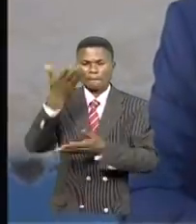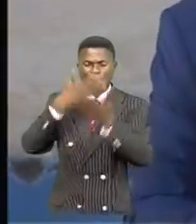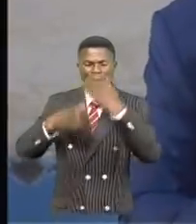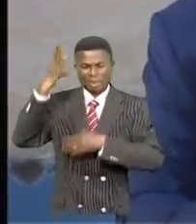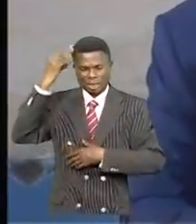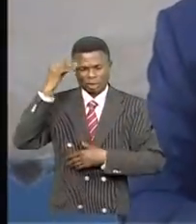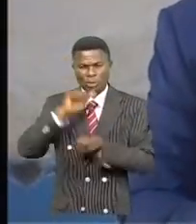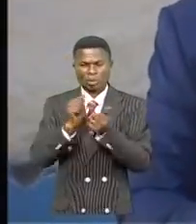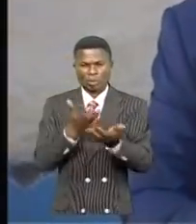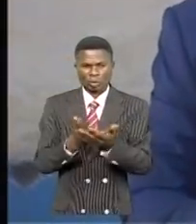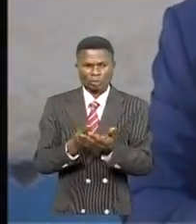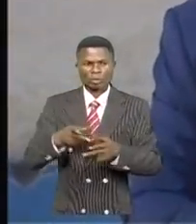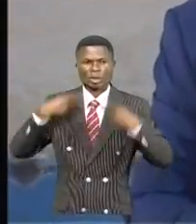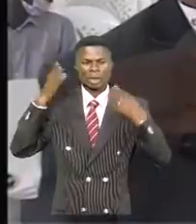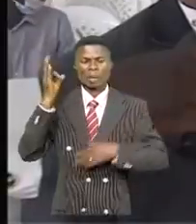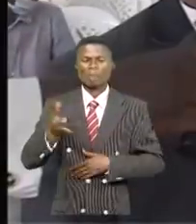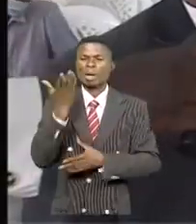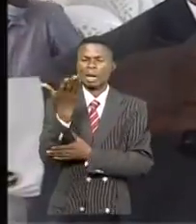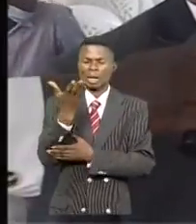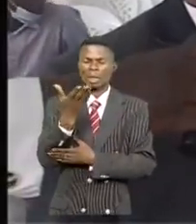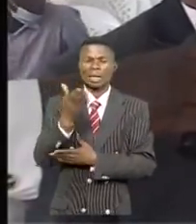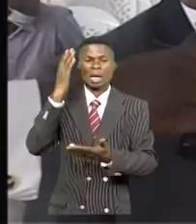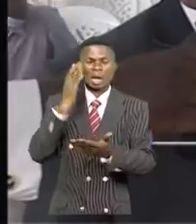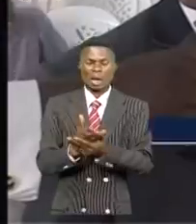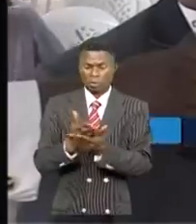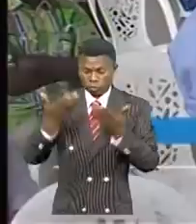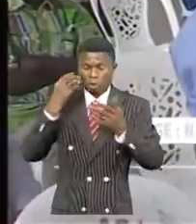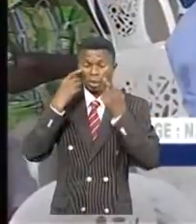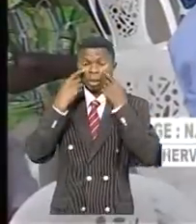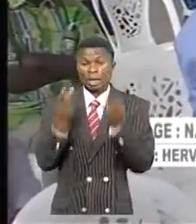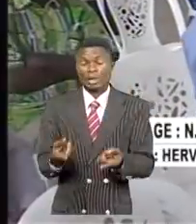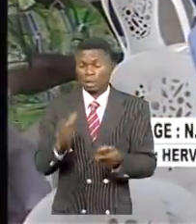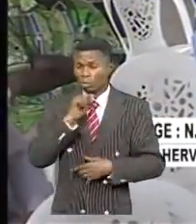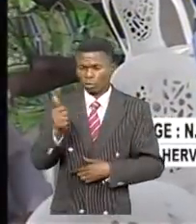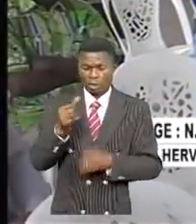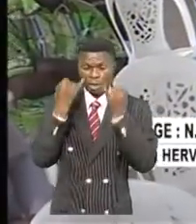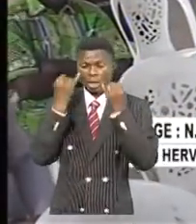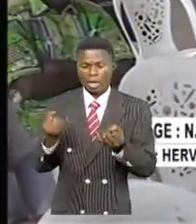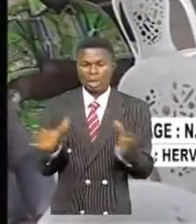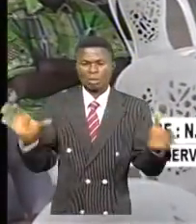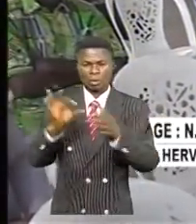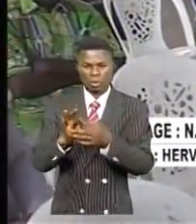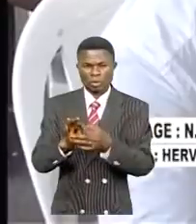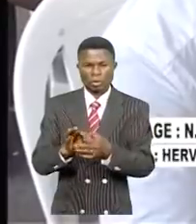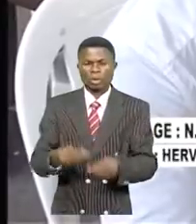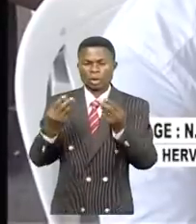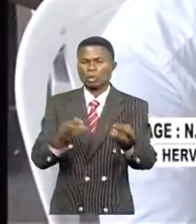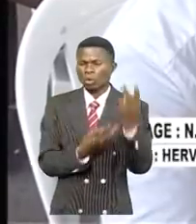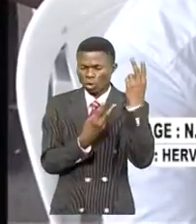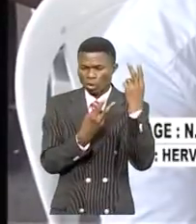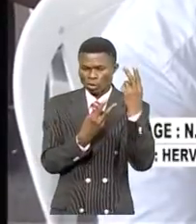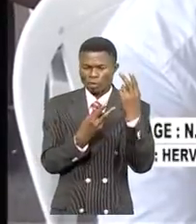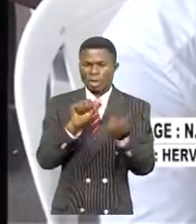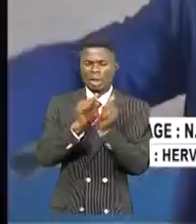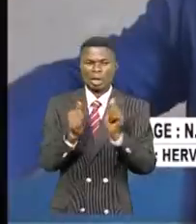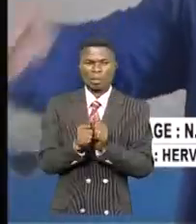a conscientisé les intellectuels congolais d'arrêter d'être ignorants et naïfs, mais plutôt de s'unir pour valoriser les